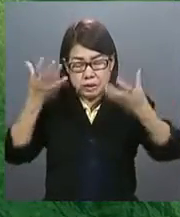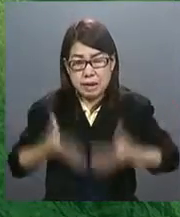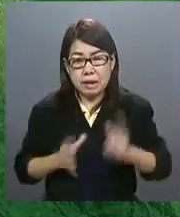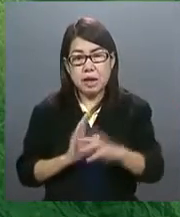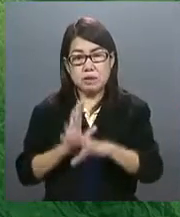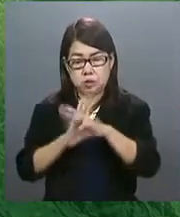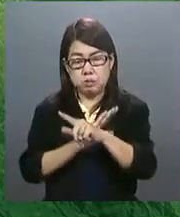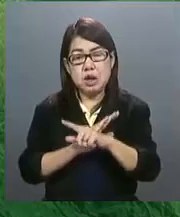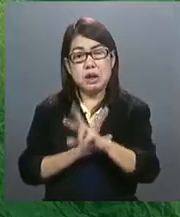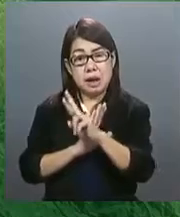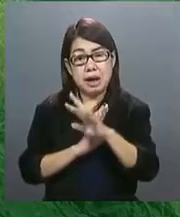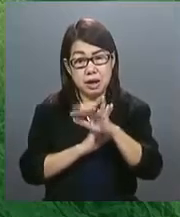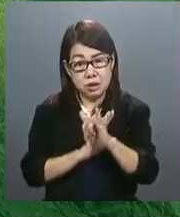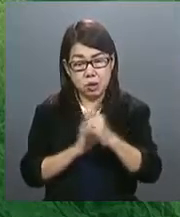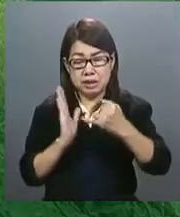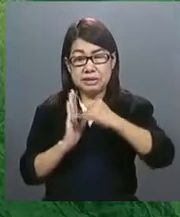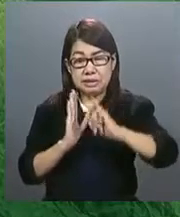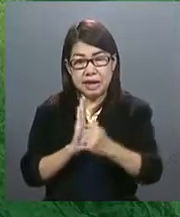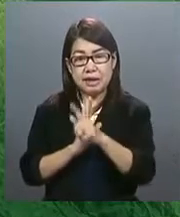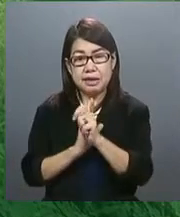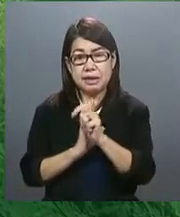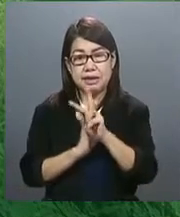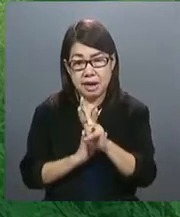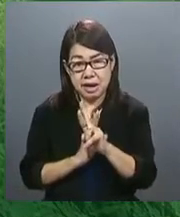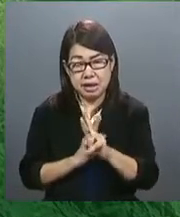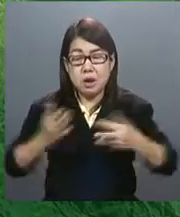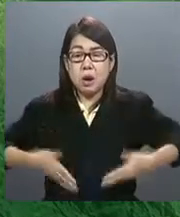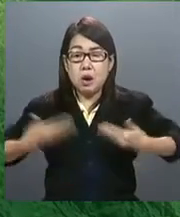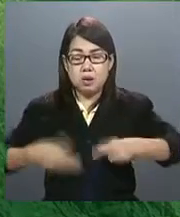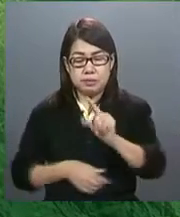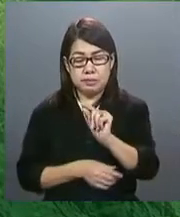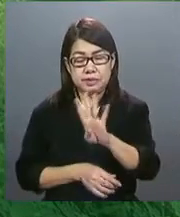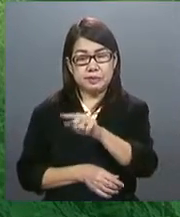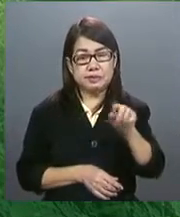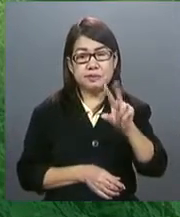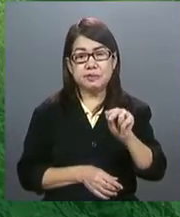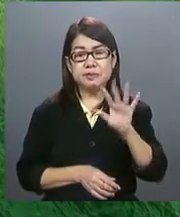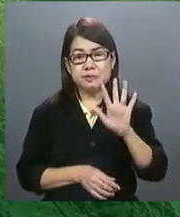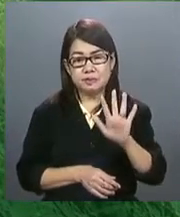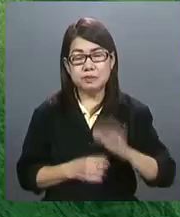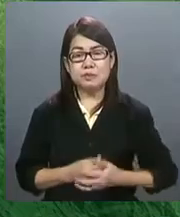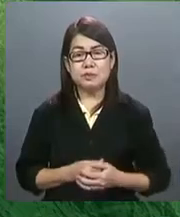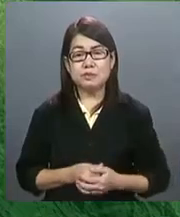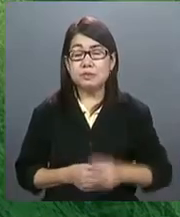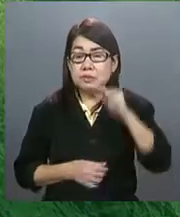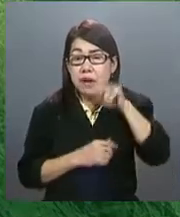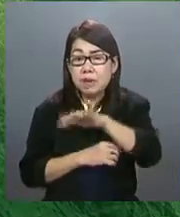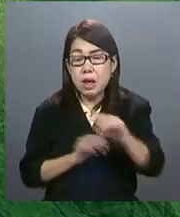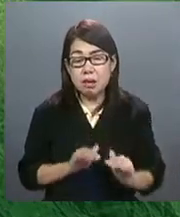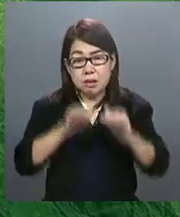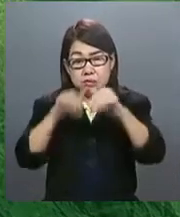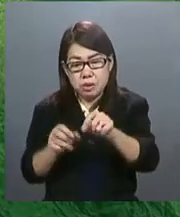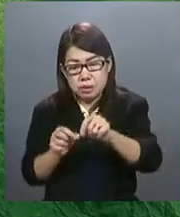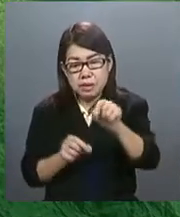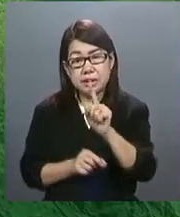รีระยองจันทบุรีและตราดอุณหภูมิระหว่าง 24-35 องศาเซลเซียสทะเลมีคลื่นสูงประมาณ1เม